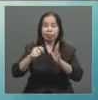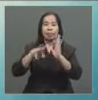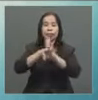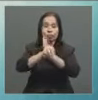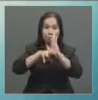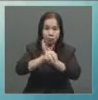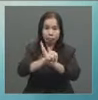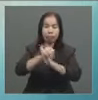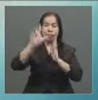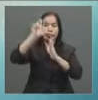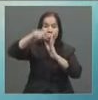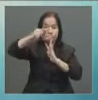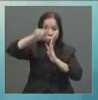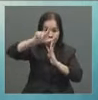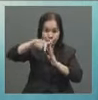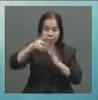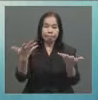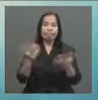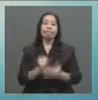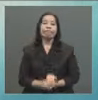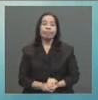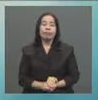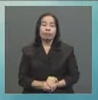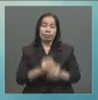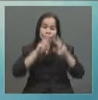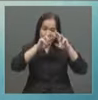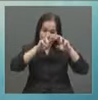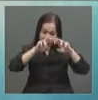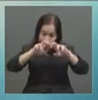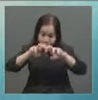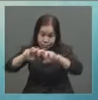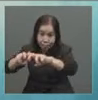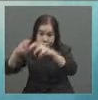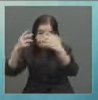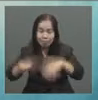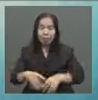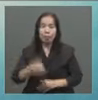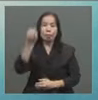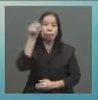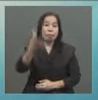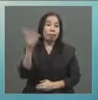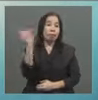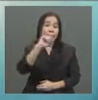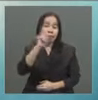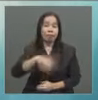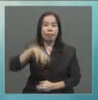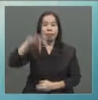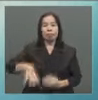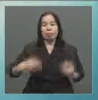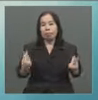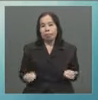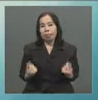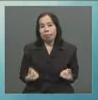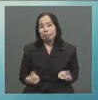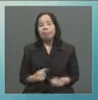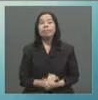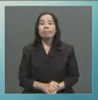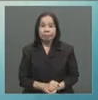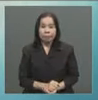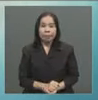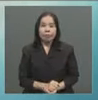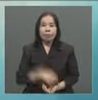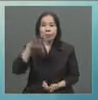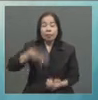ารลำพูนพอไปสืบสวนโรคแล้วส่วนใหญ่อยู่จากสถานบันเทิงซึ่งเดินท